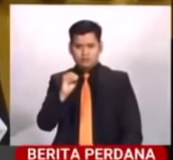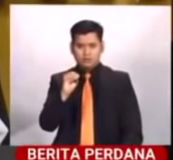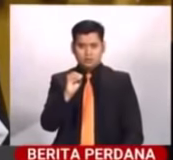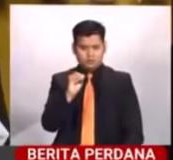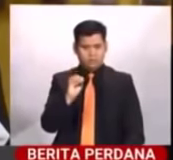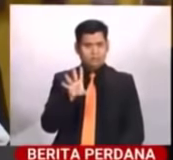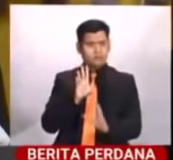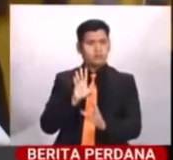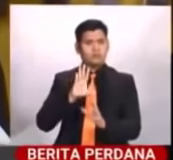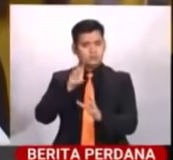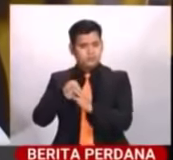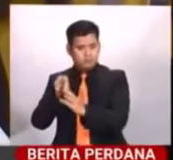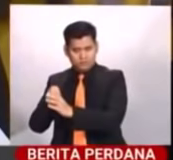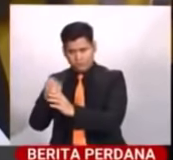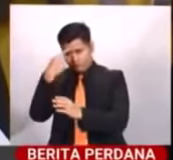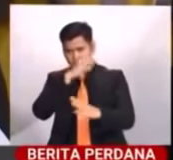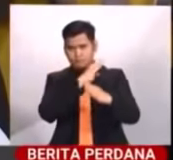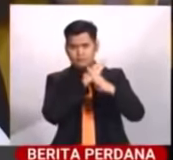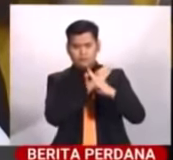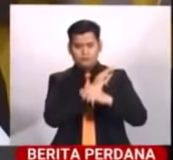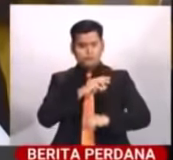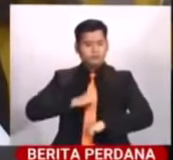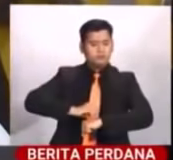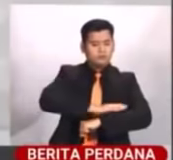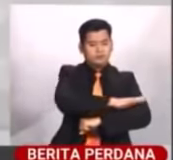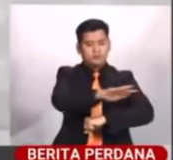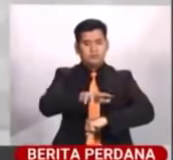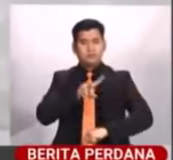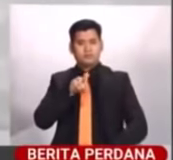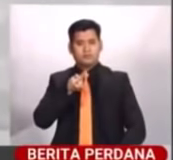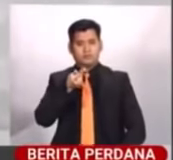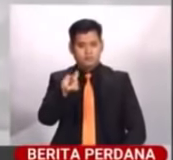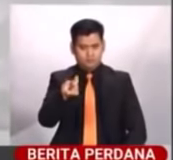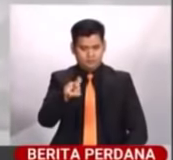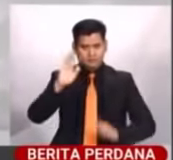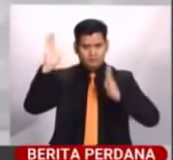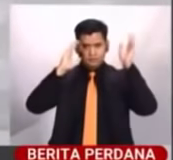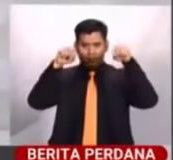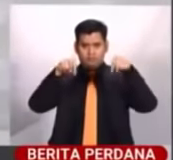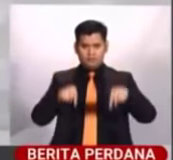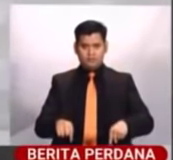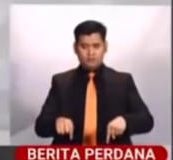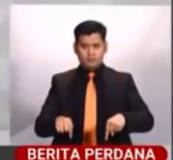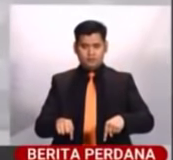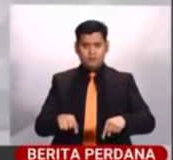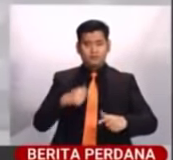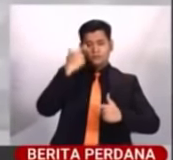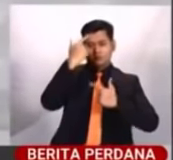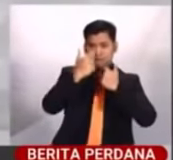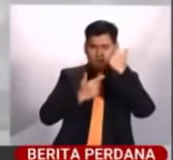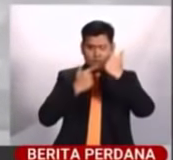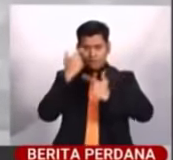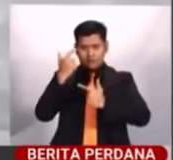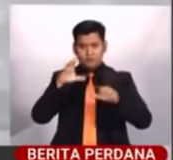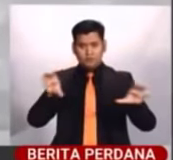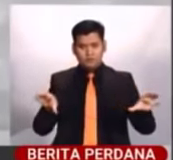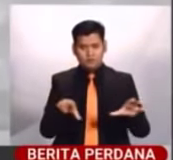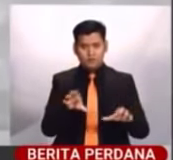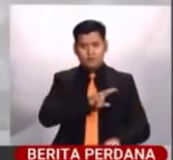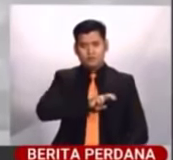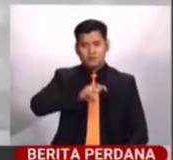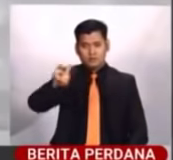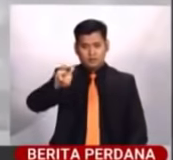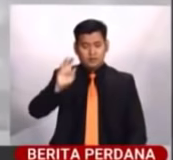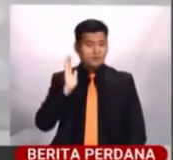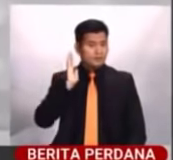membendung COVID-19 di negara ini. Sektor pelancongan, pembuatan dan pengangkutan